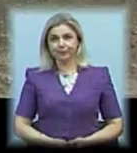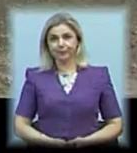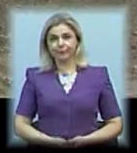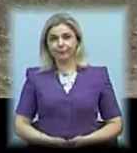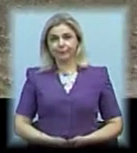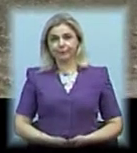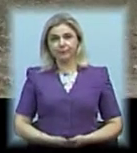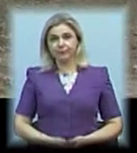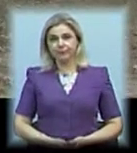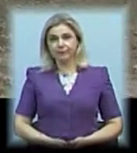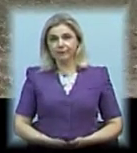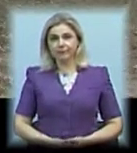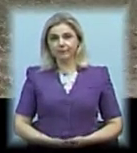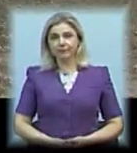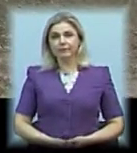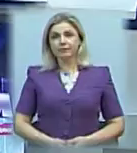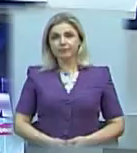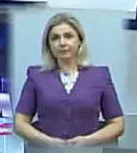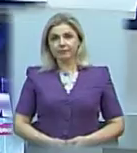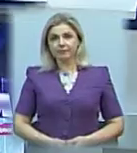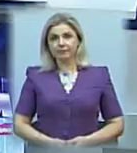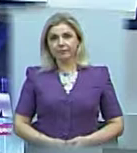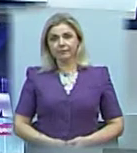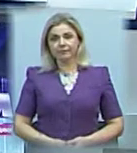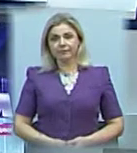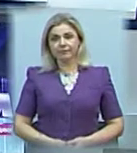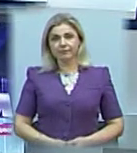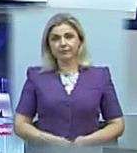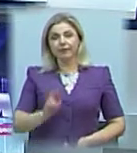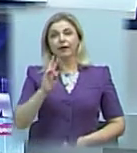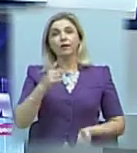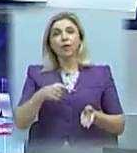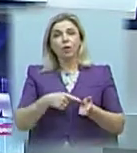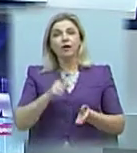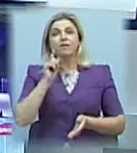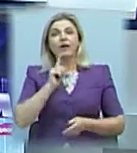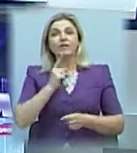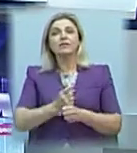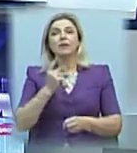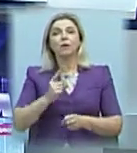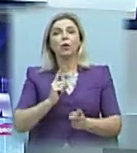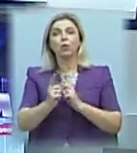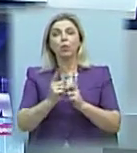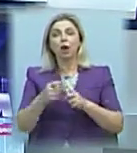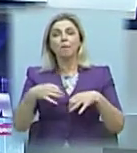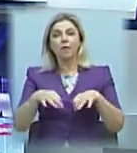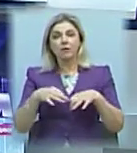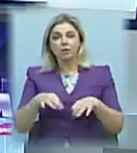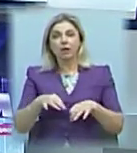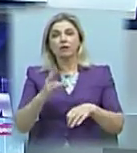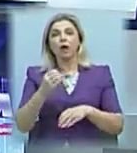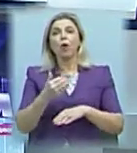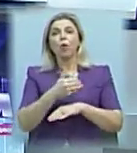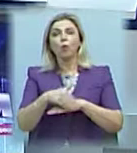Юлія Кускова, телевізійні новини Миколаївщини. У Миколаєві тимчасово заборонили рух автомобільного транспорту